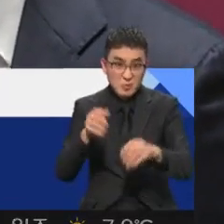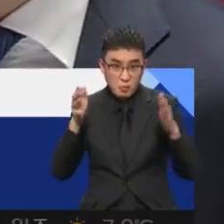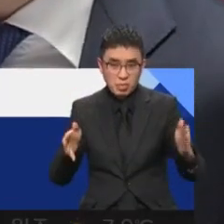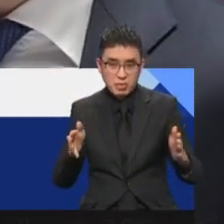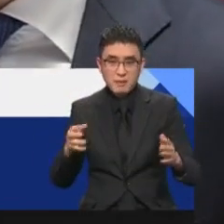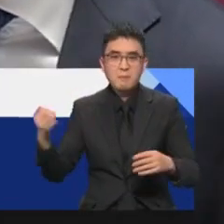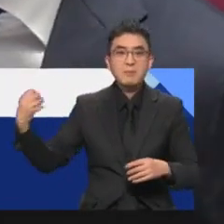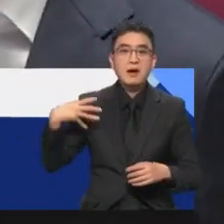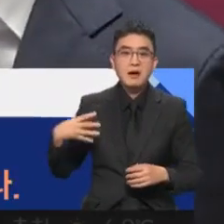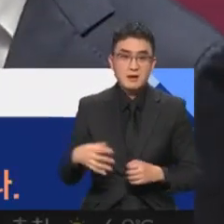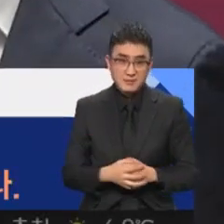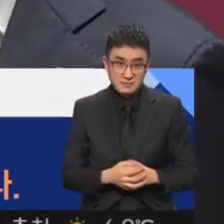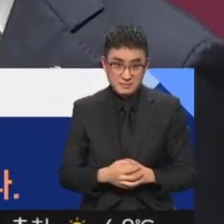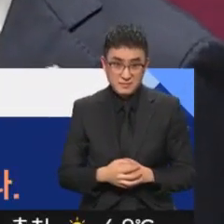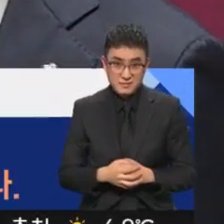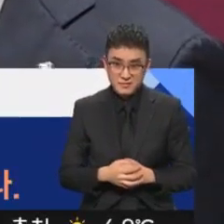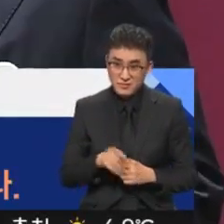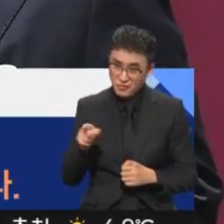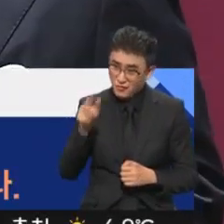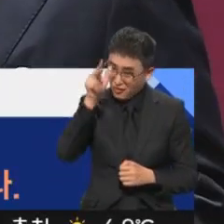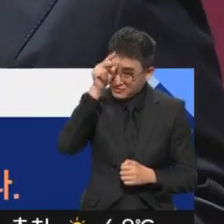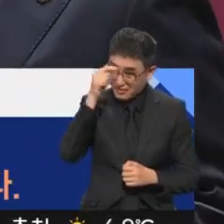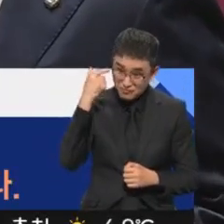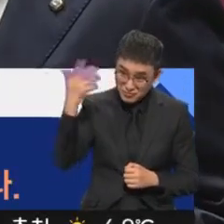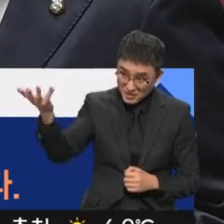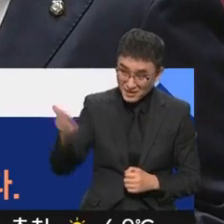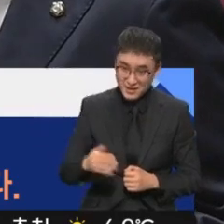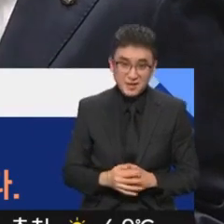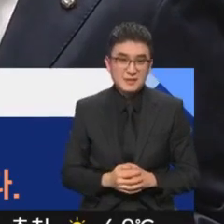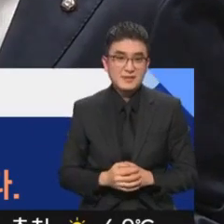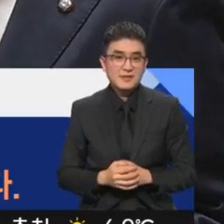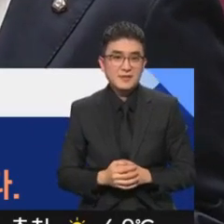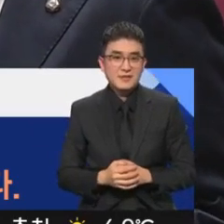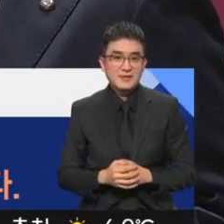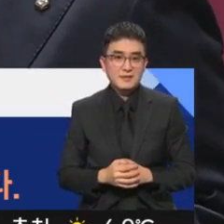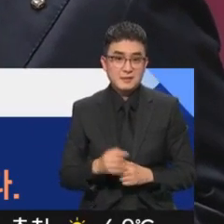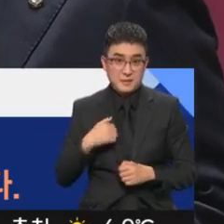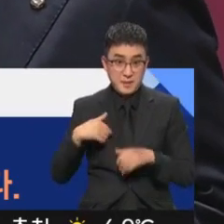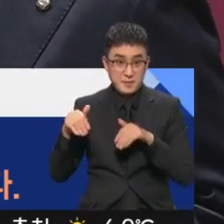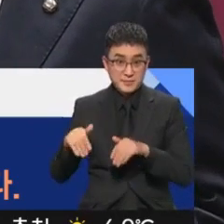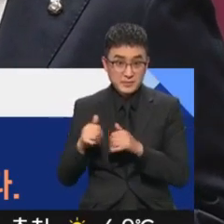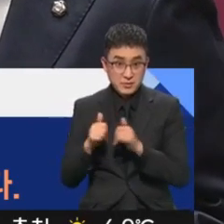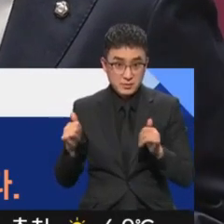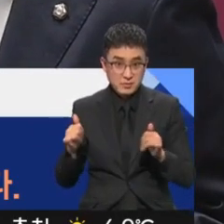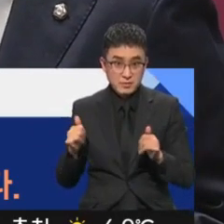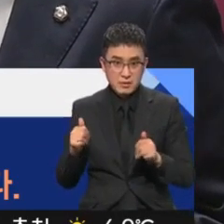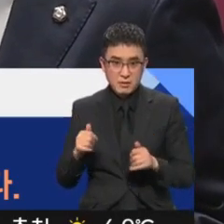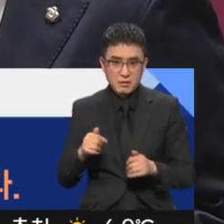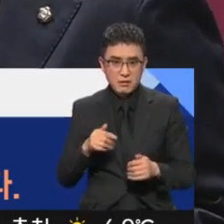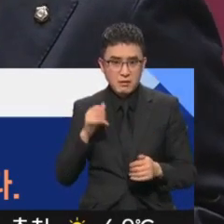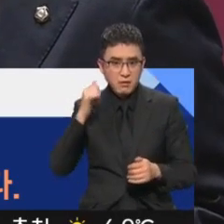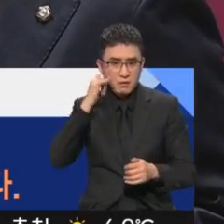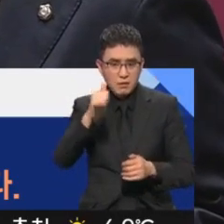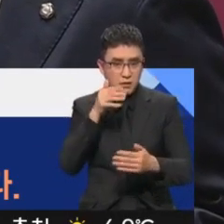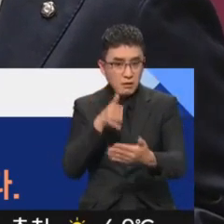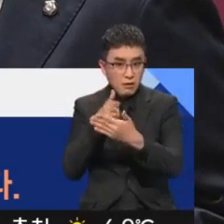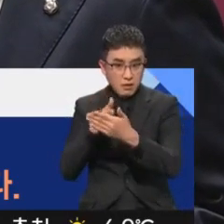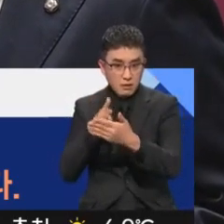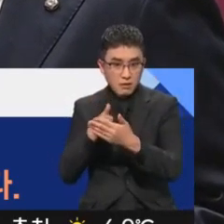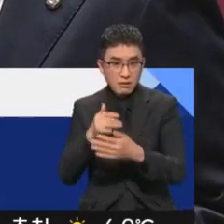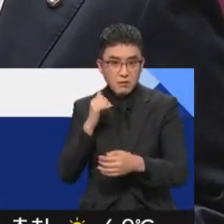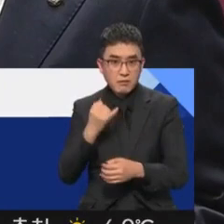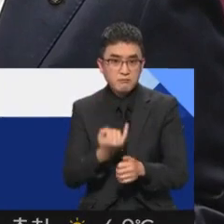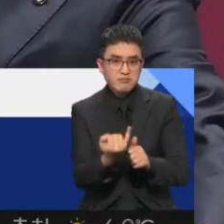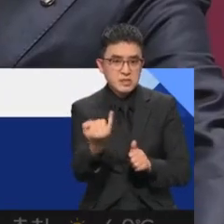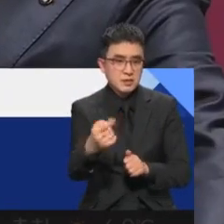얘기하더군요. 그거 굳이 경찰한테까지 물어보셨어요? 저는 제 비서가 제가 연락이 안 된다고 제 부인에게 연락하지 않습니다. 의원님은 안